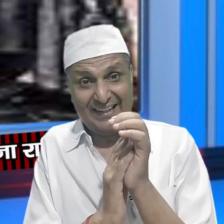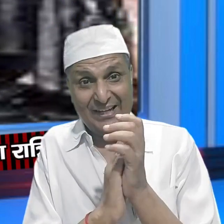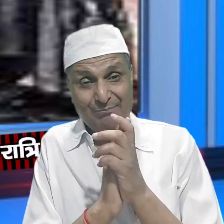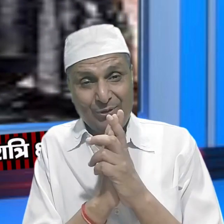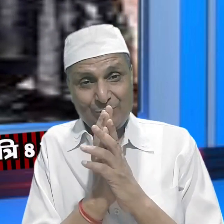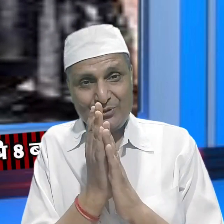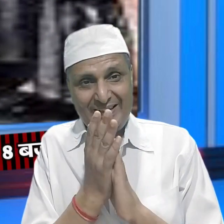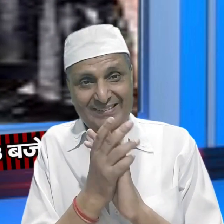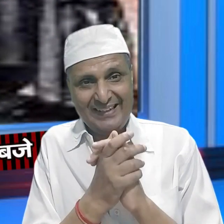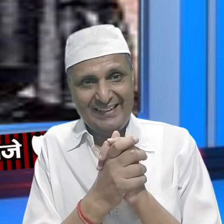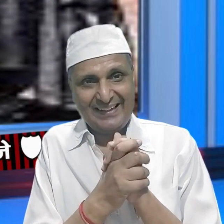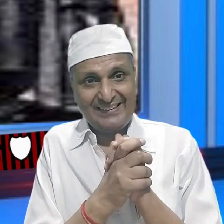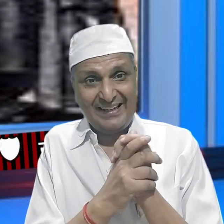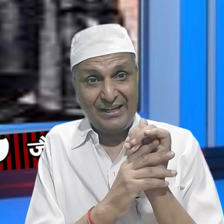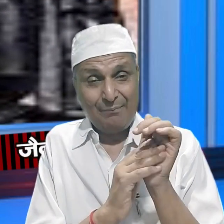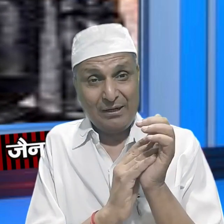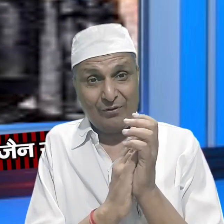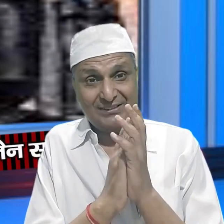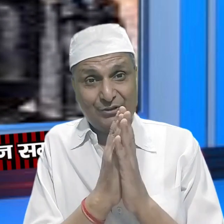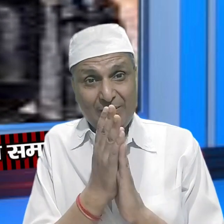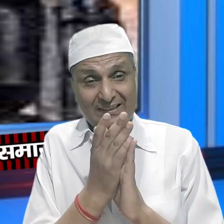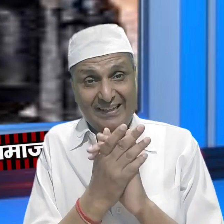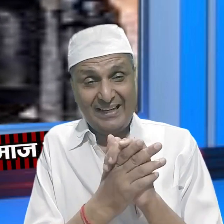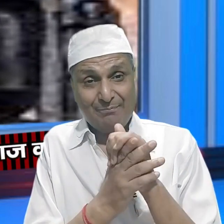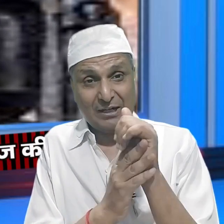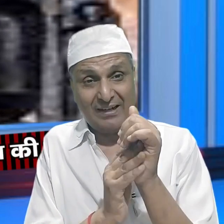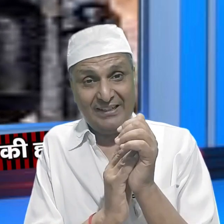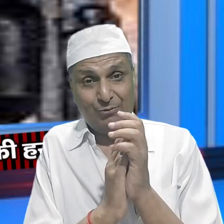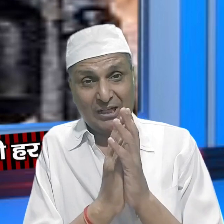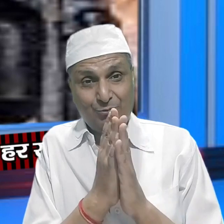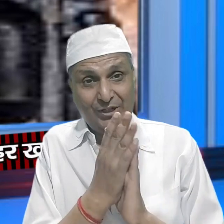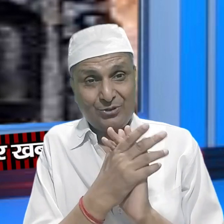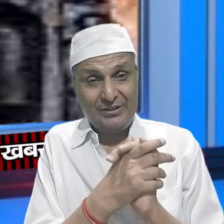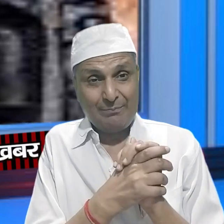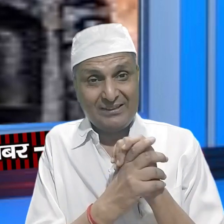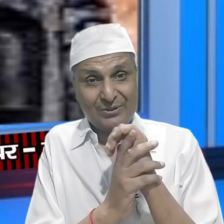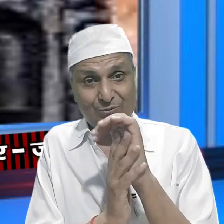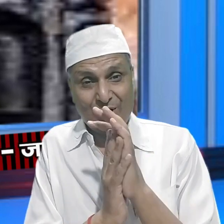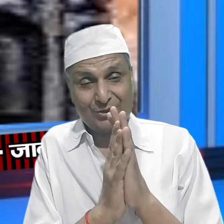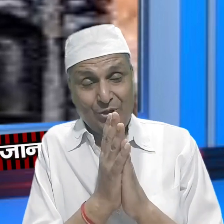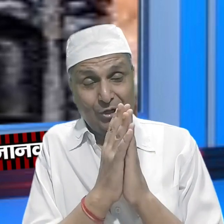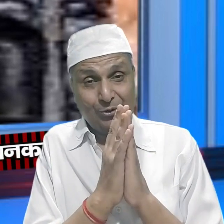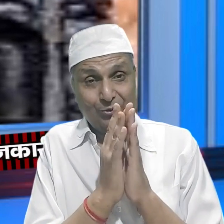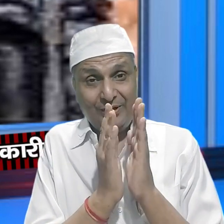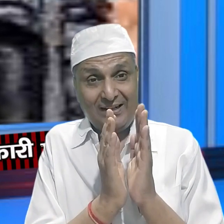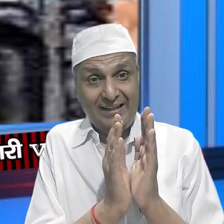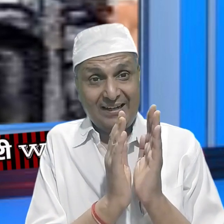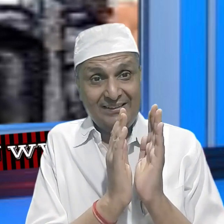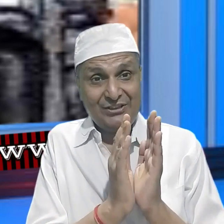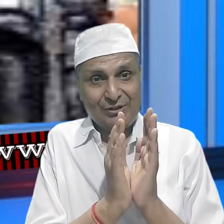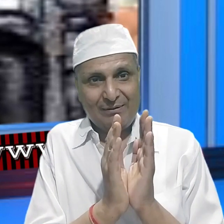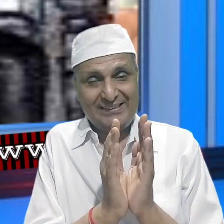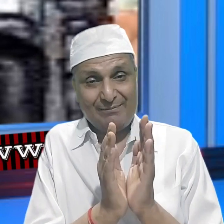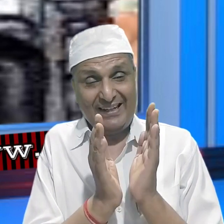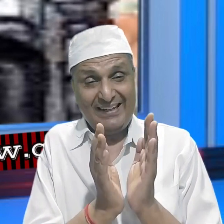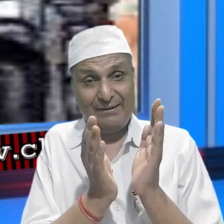कहते हैं बहुत बहुत इच्छाएं लेकर आते हैं, मनोवांछित फल पाते हैं, भगवान ये मुराद पूरी कर दो, ये बात कर दो, वो कर दो, तो उनके लिए